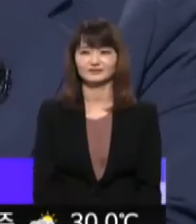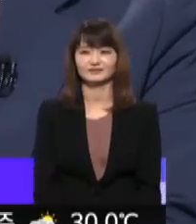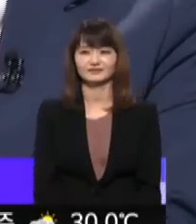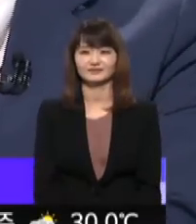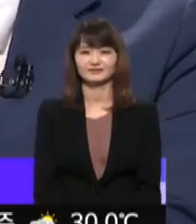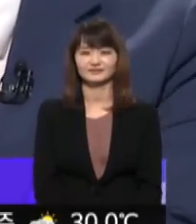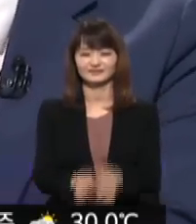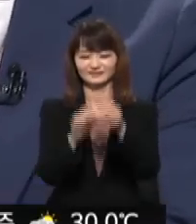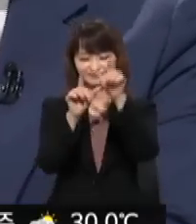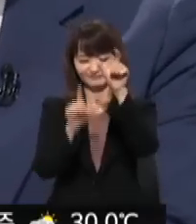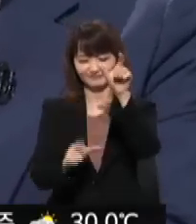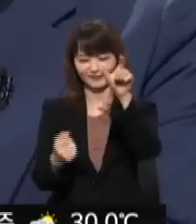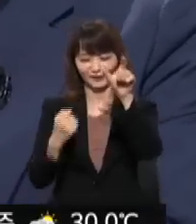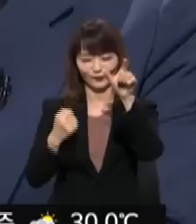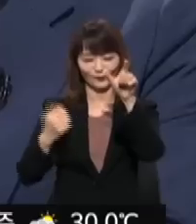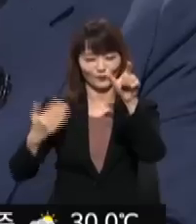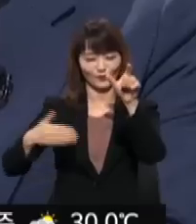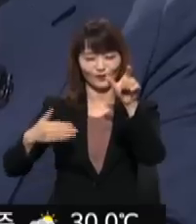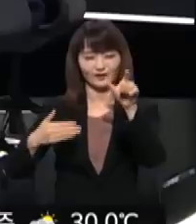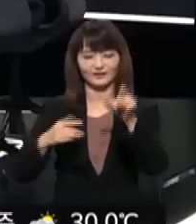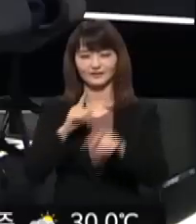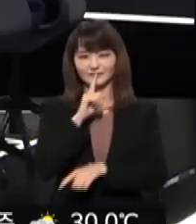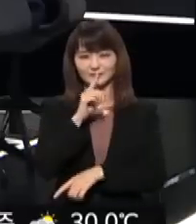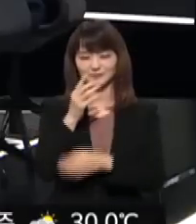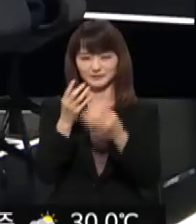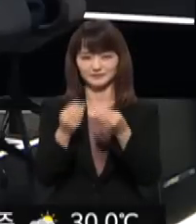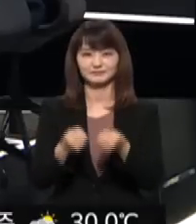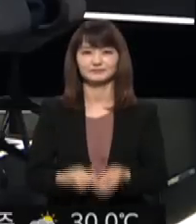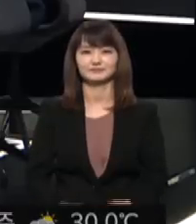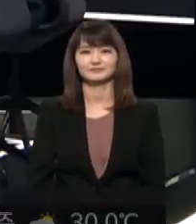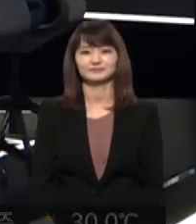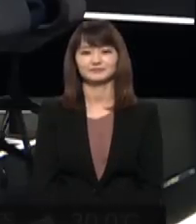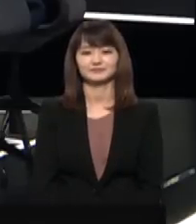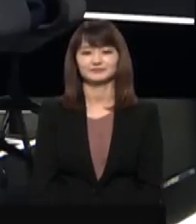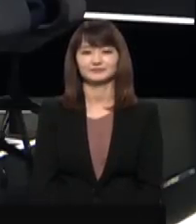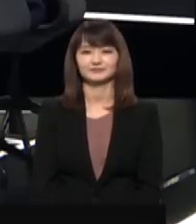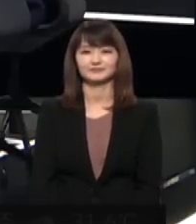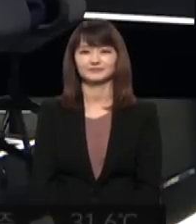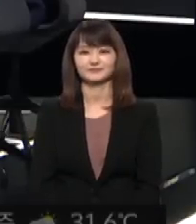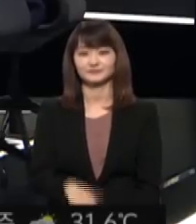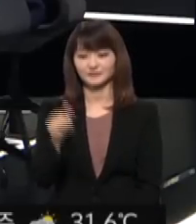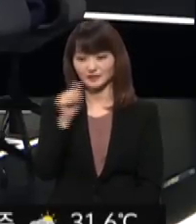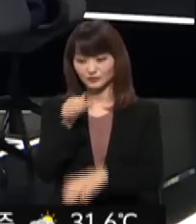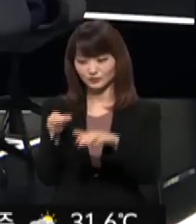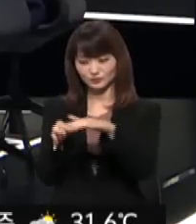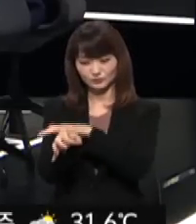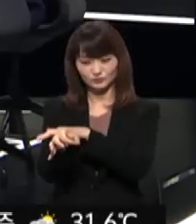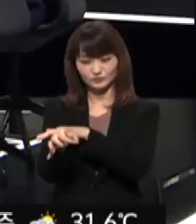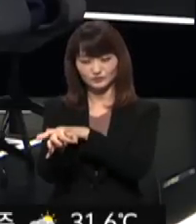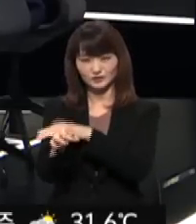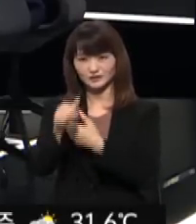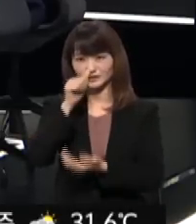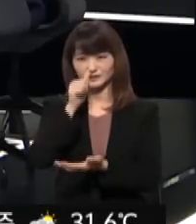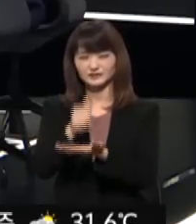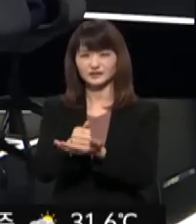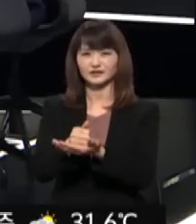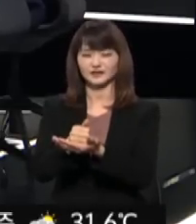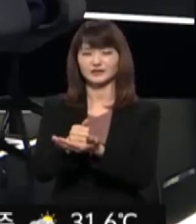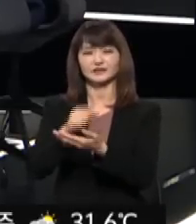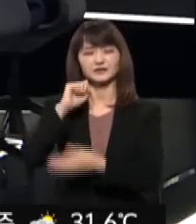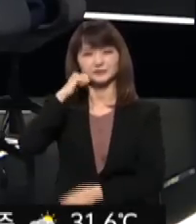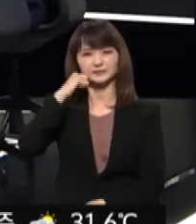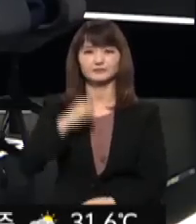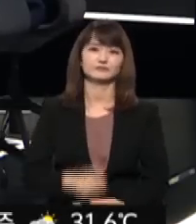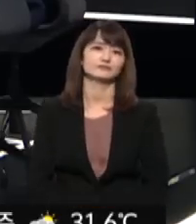물리적인 힘 상당한 얘기가 당당합니다 그래서 알선 주제가 성립이 안 될거다 어려울 겁니다 법리적으로